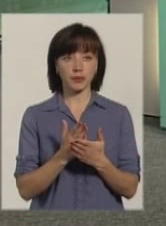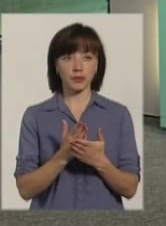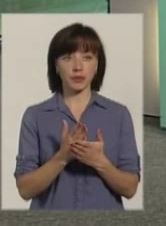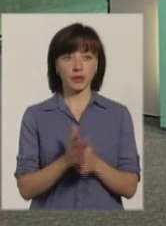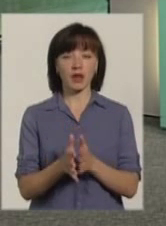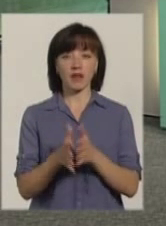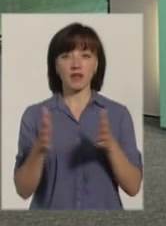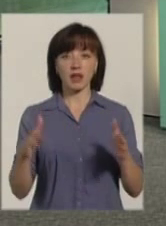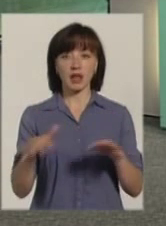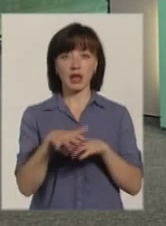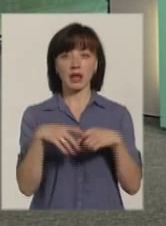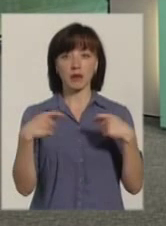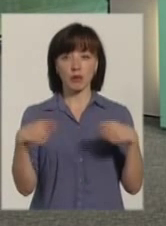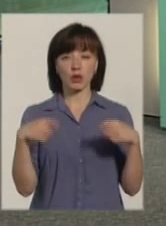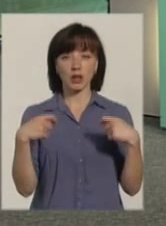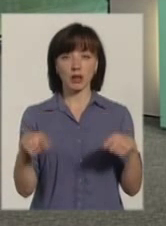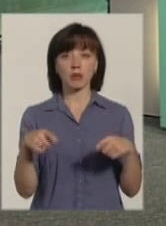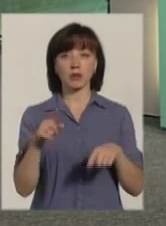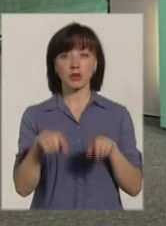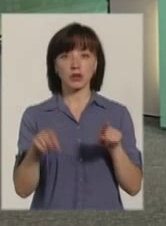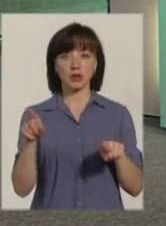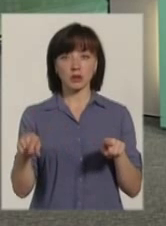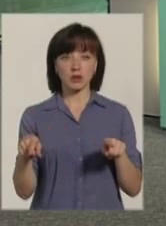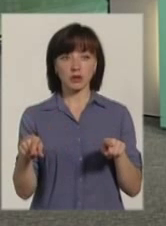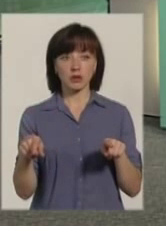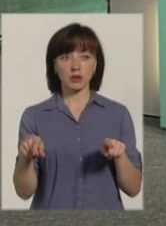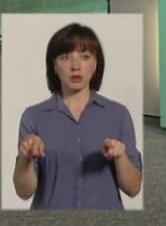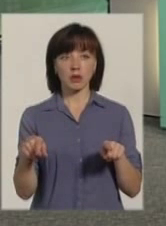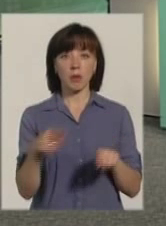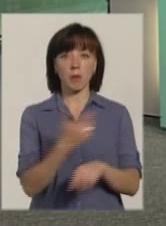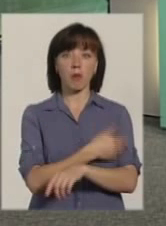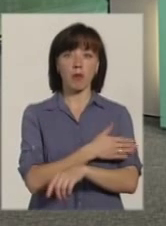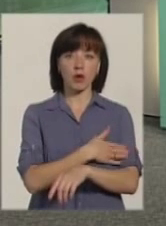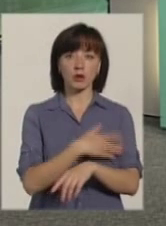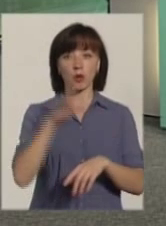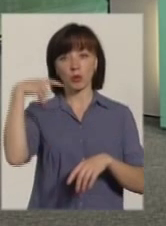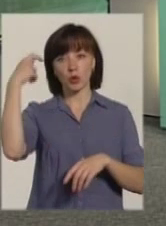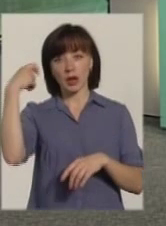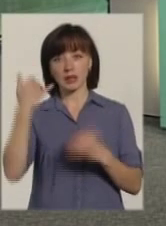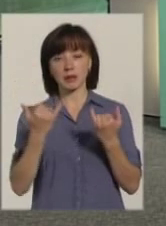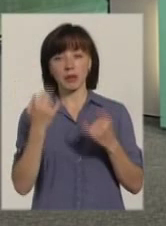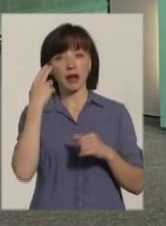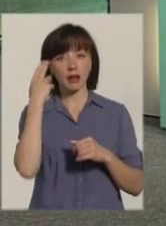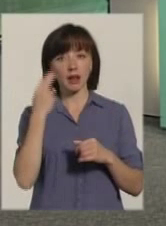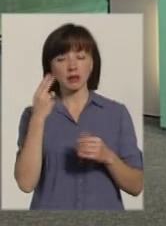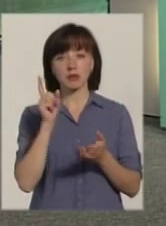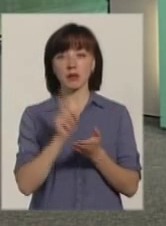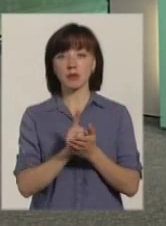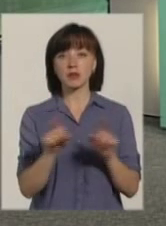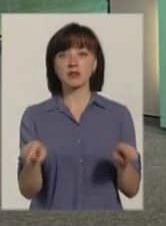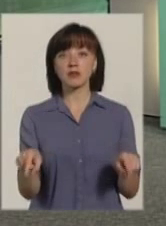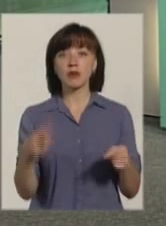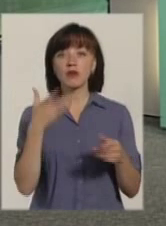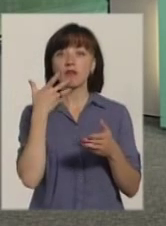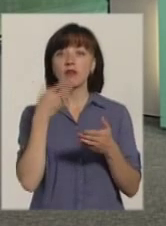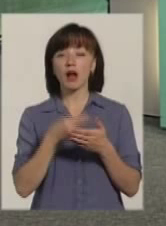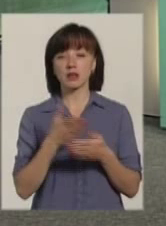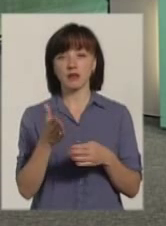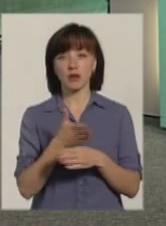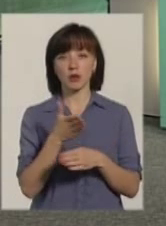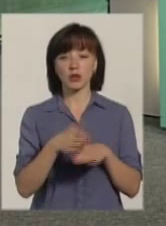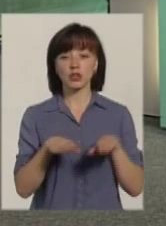великий ринок і продаємо час від часу. То ми продавали польські товари, потім турецькі, тепер китайські. Ми маємо створювати вже власні